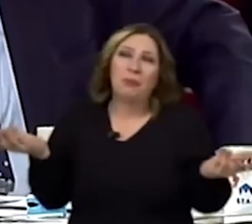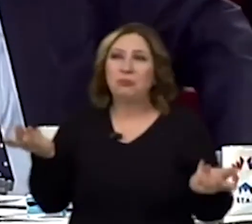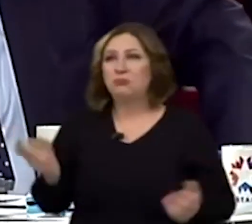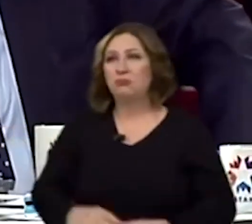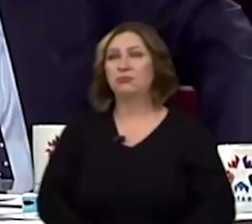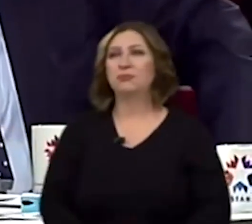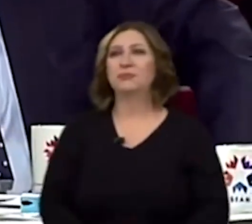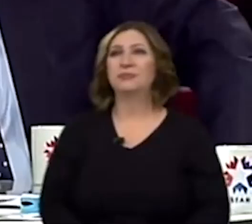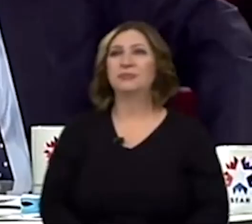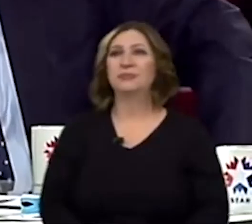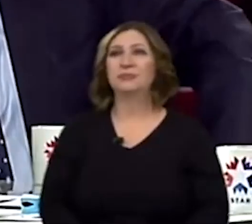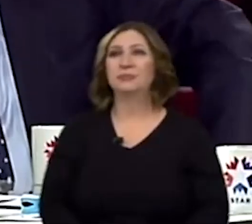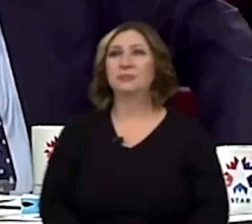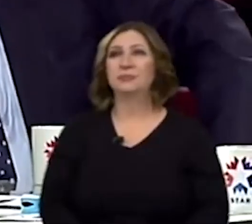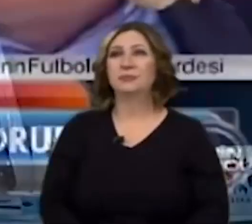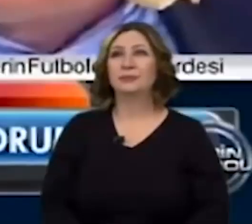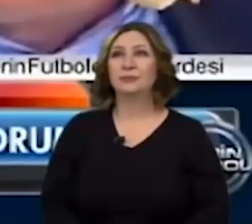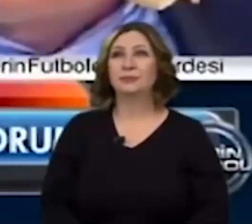Ahmet...